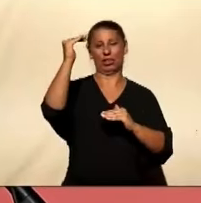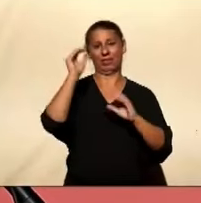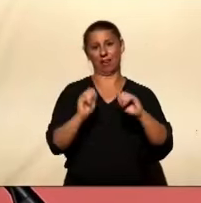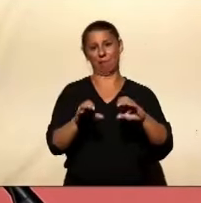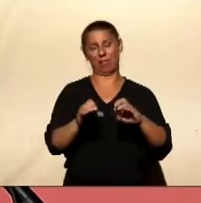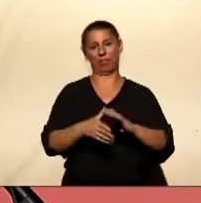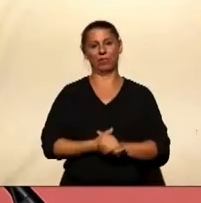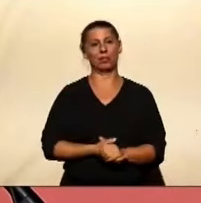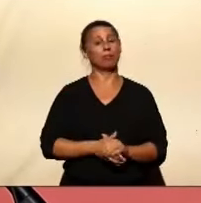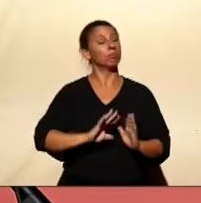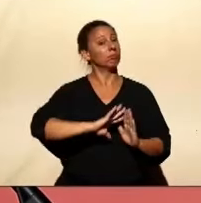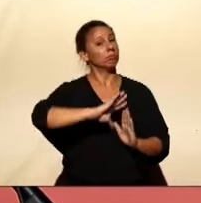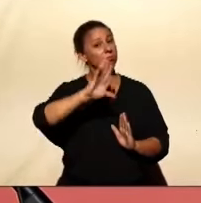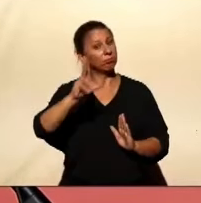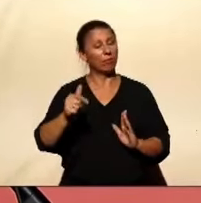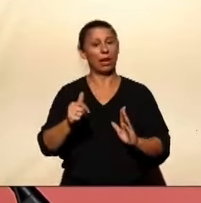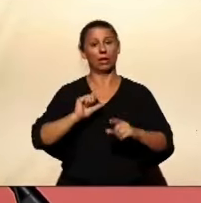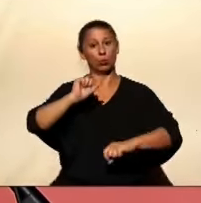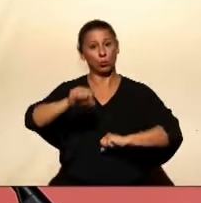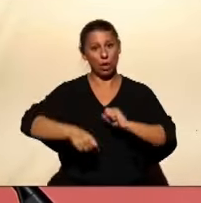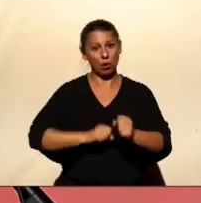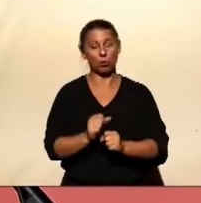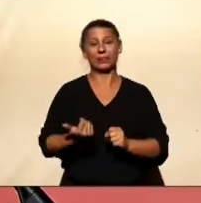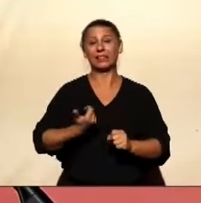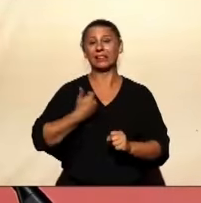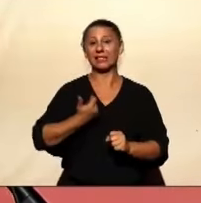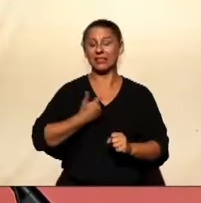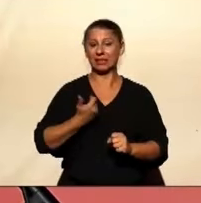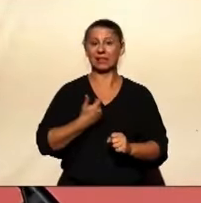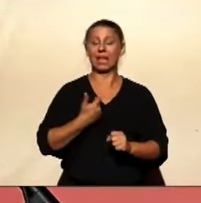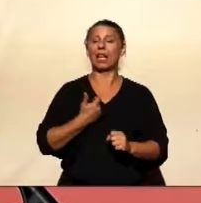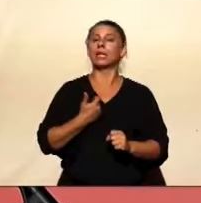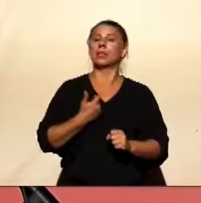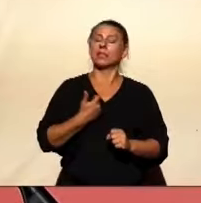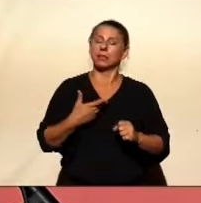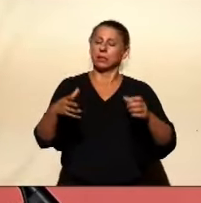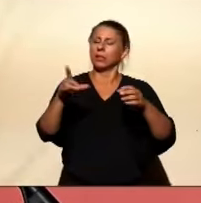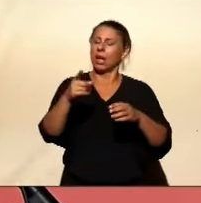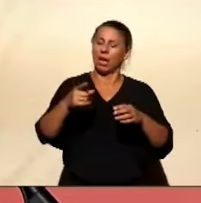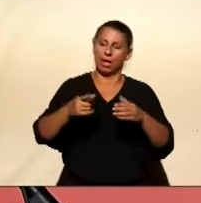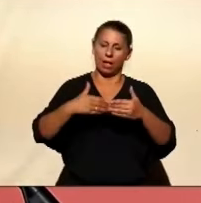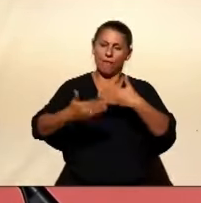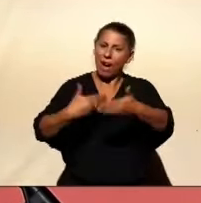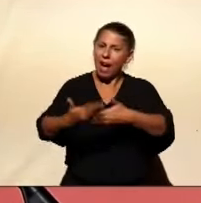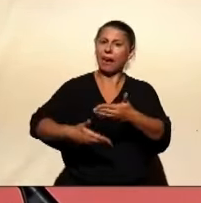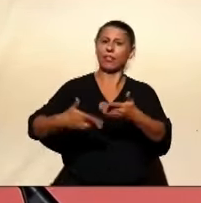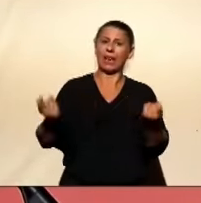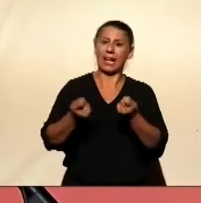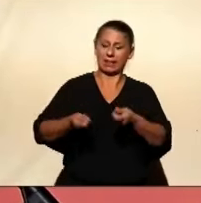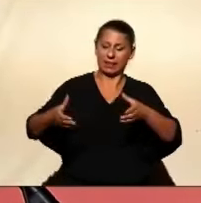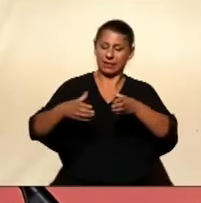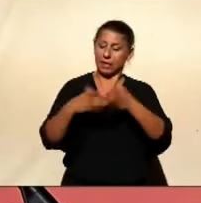εκπαίδευση, μέχρι τους αγώνες της νέας βάρδιας της εργατικής τάξης για καλύτερες